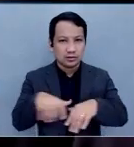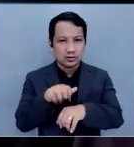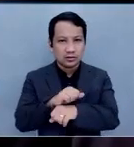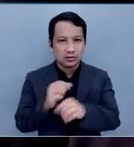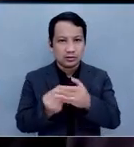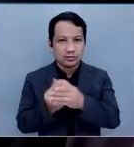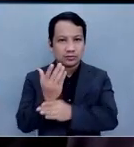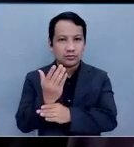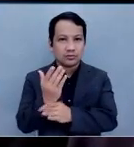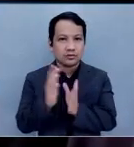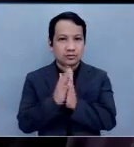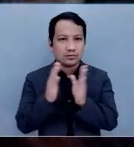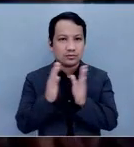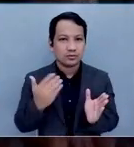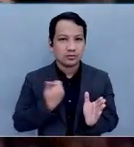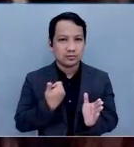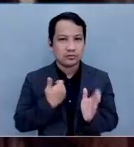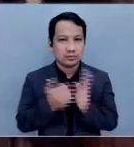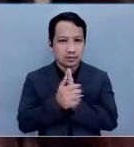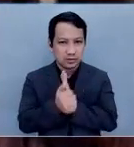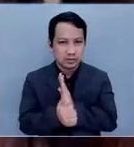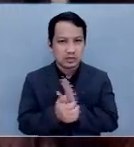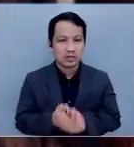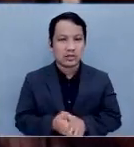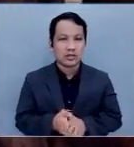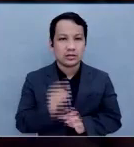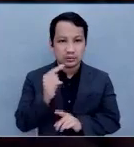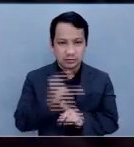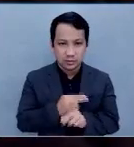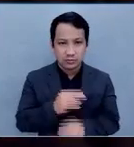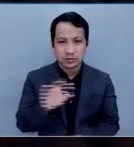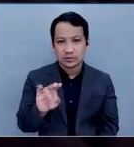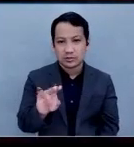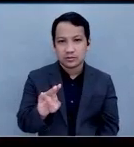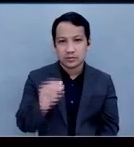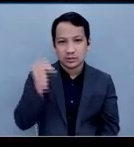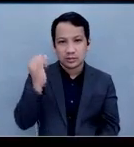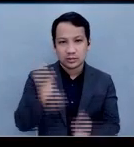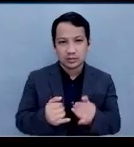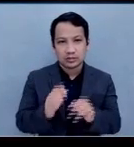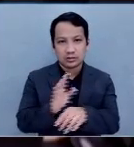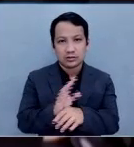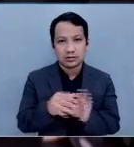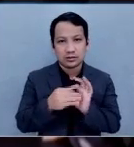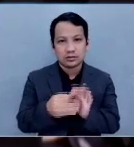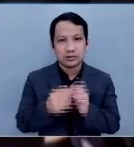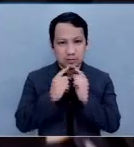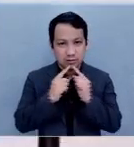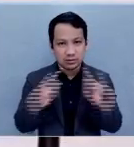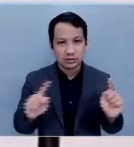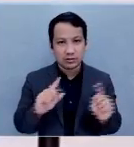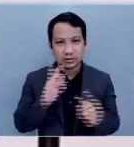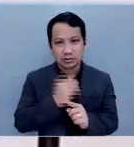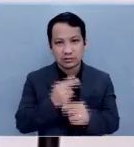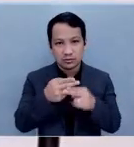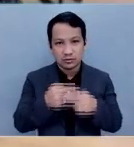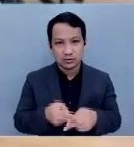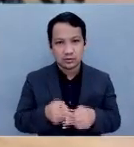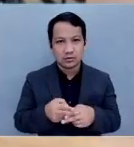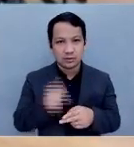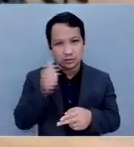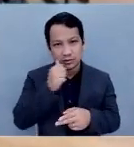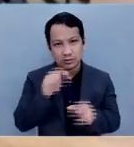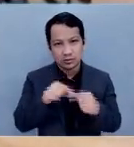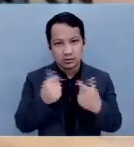so much in my skill set. Sa November 17 ang finale ng show kung saan iaanunsyo ang pangalan ng girl group at ang